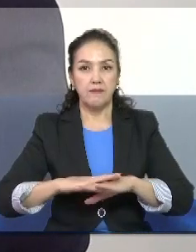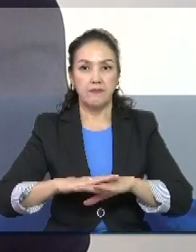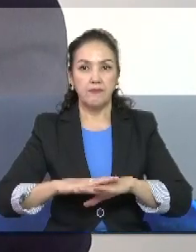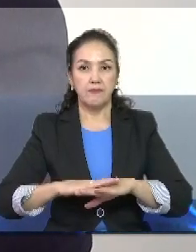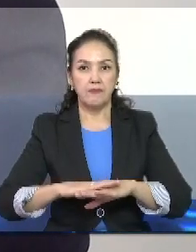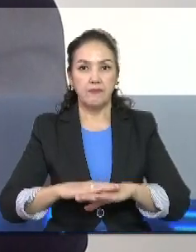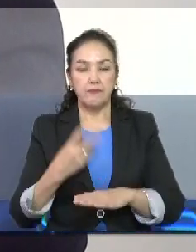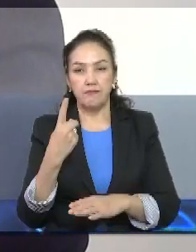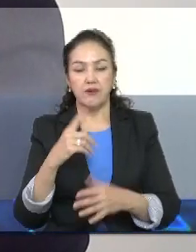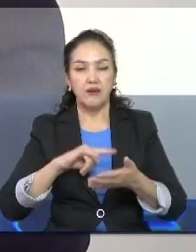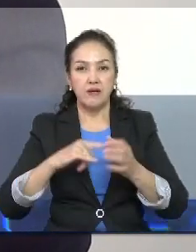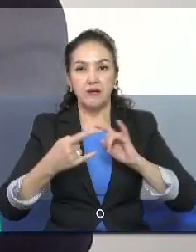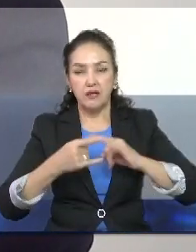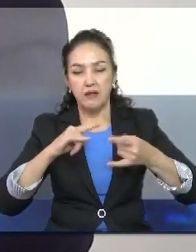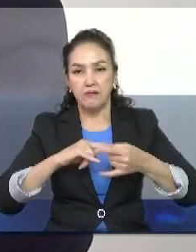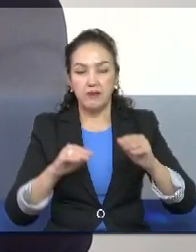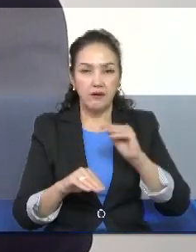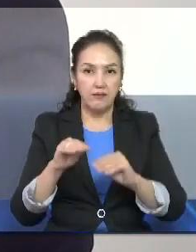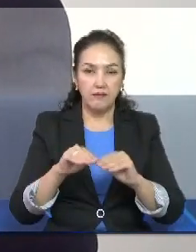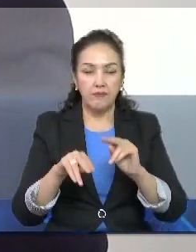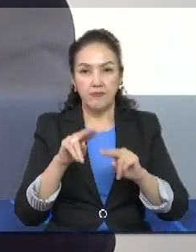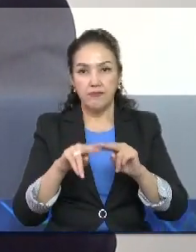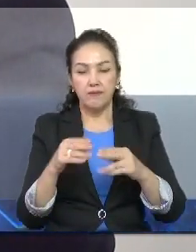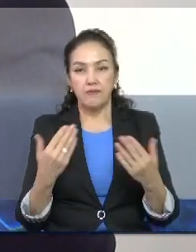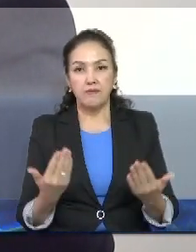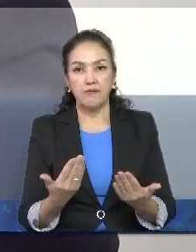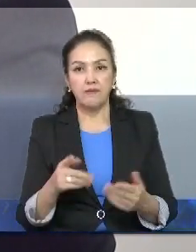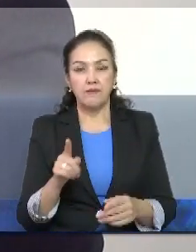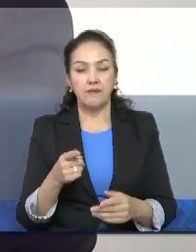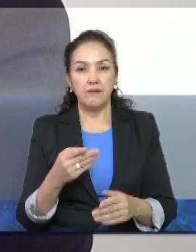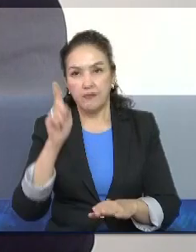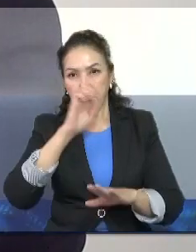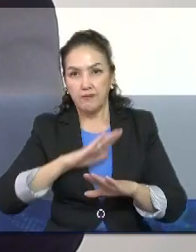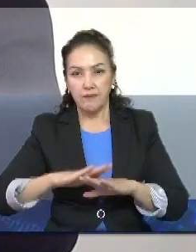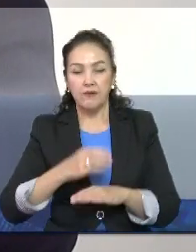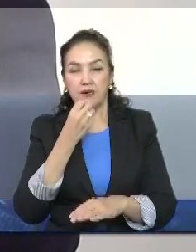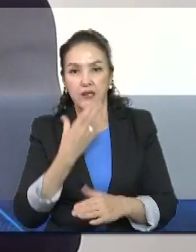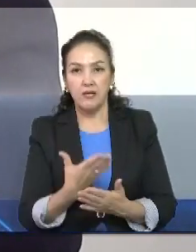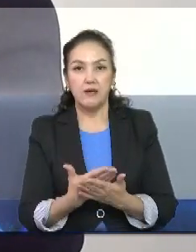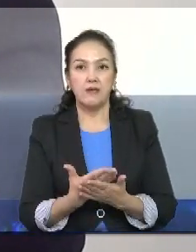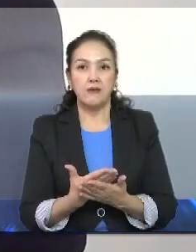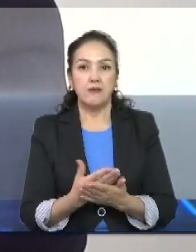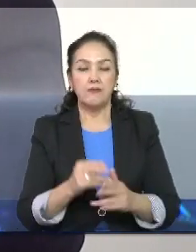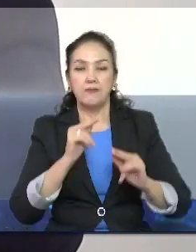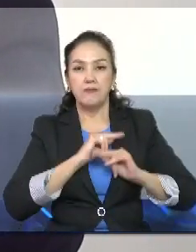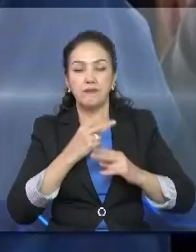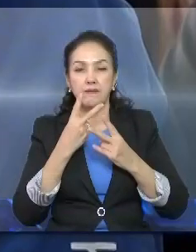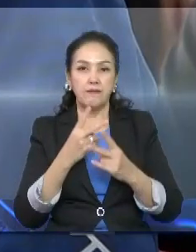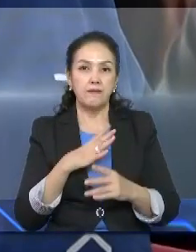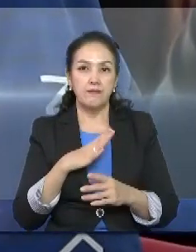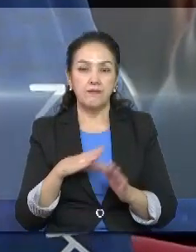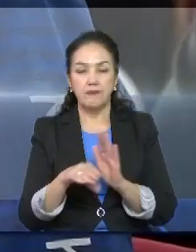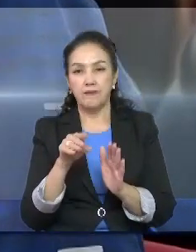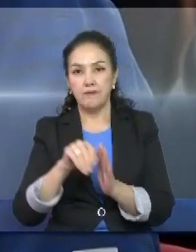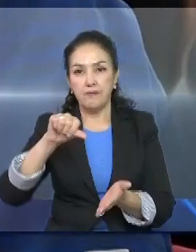елдің бір кірпіші болып қаланып, неге осы ел үшін жақсы қызметтер көрсетпеске.